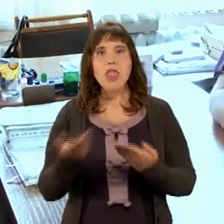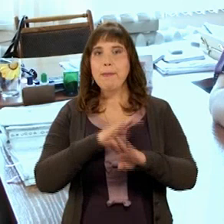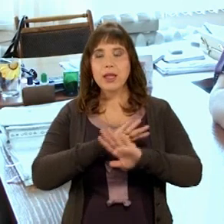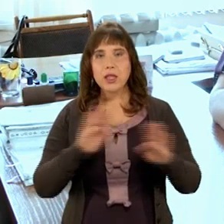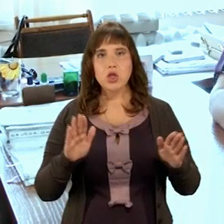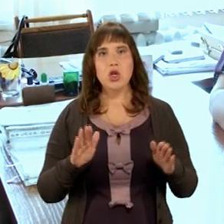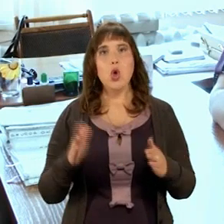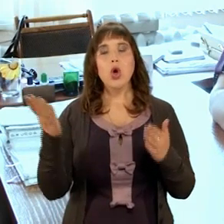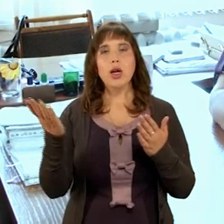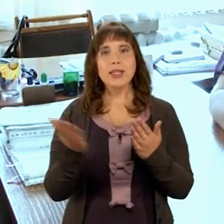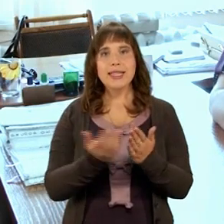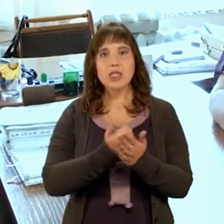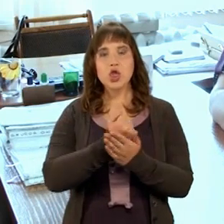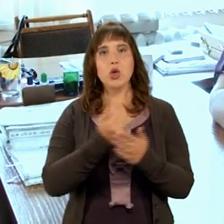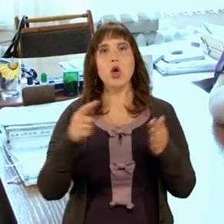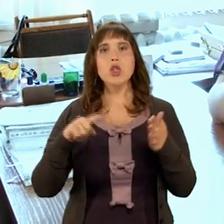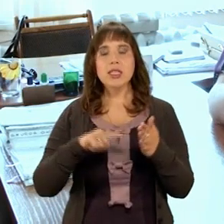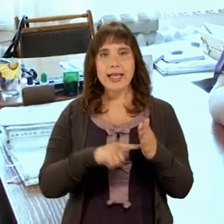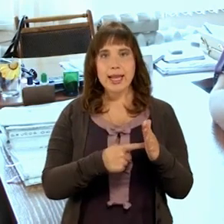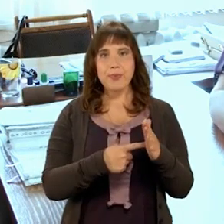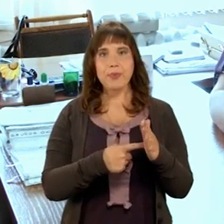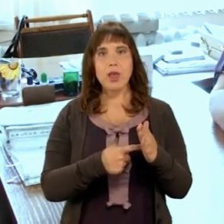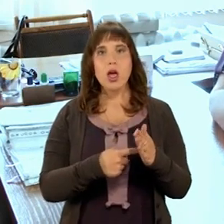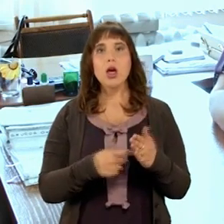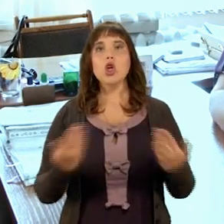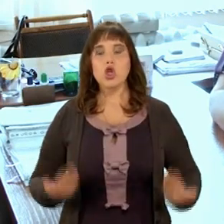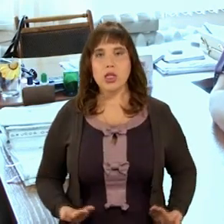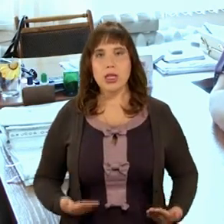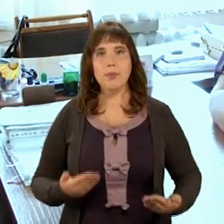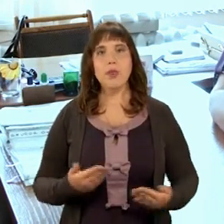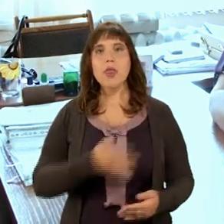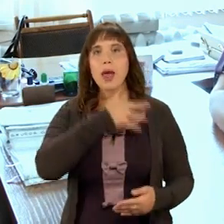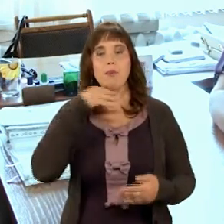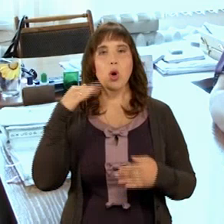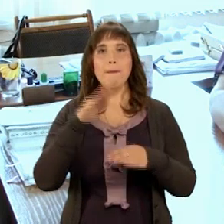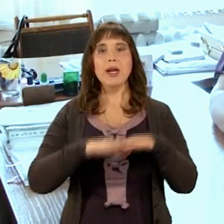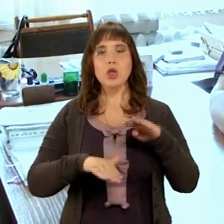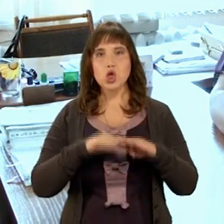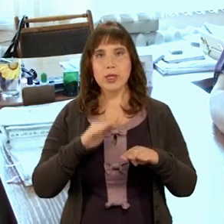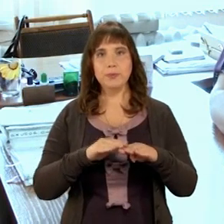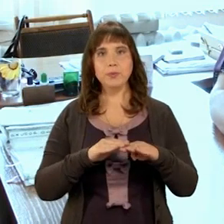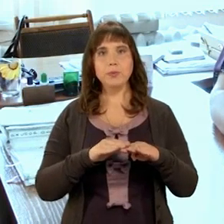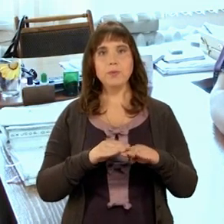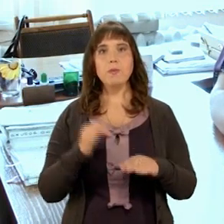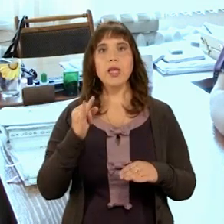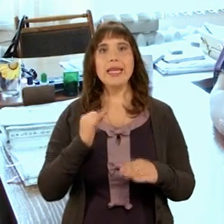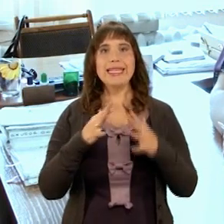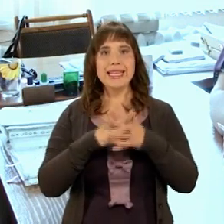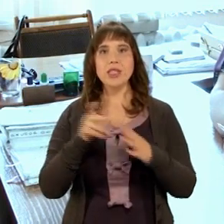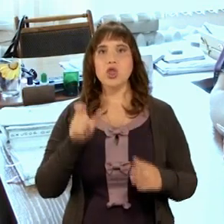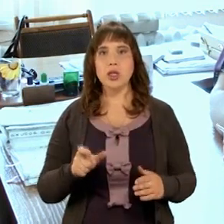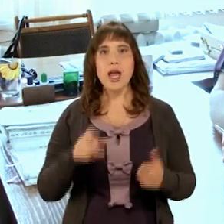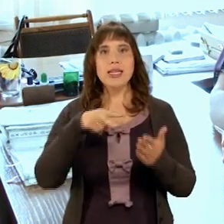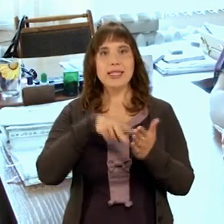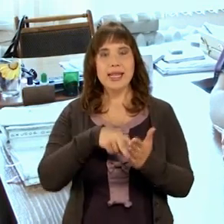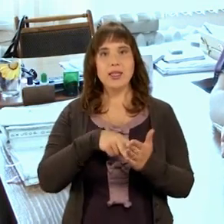по отношению там каким-то достижению каких-то целей, а вот к жизни, намного практичнее. И сельский